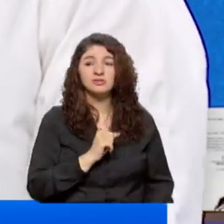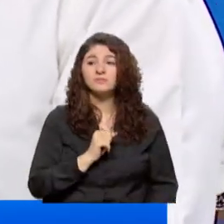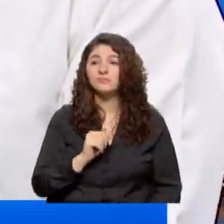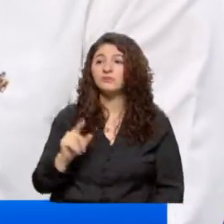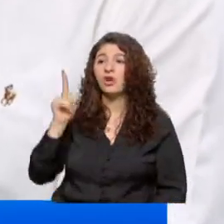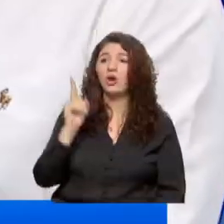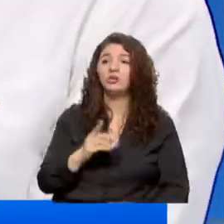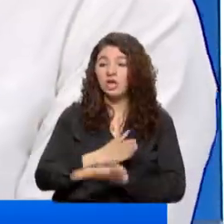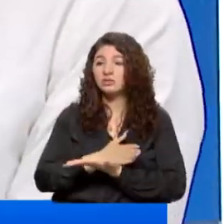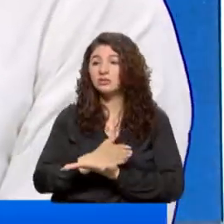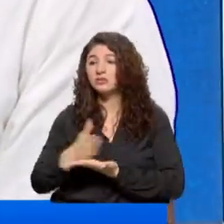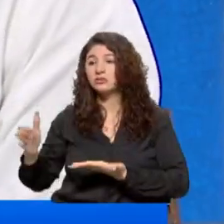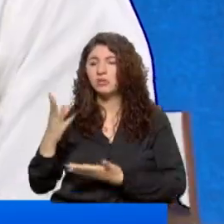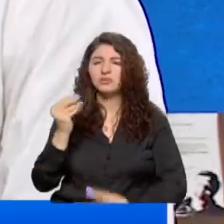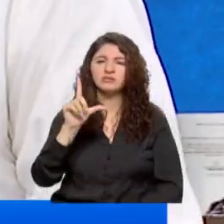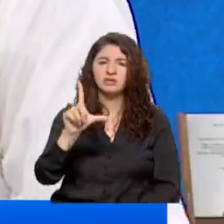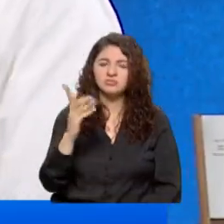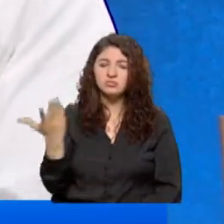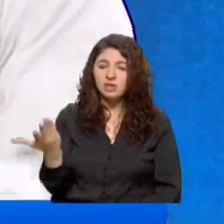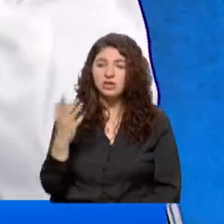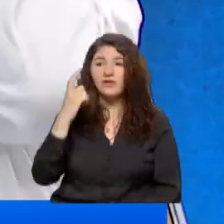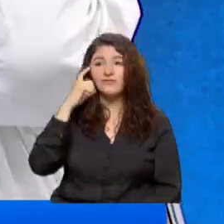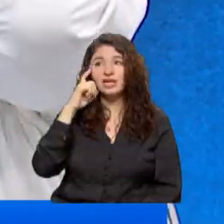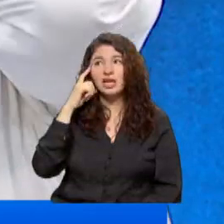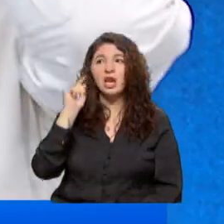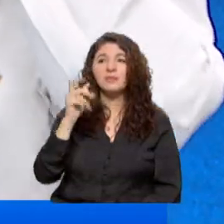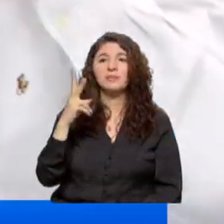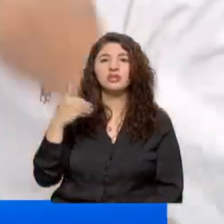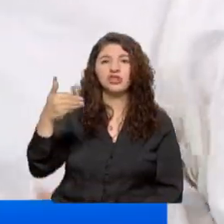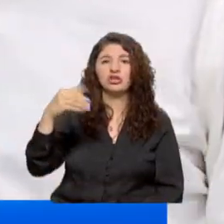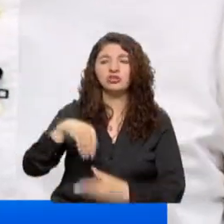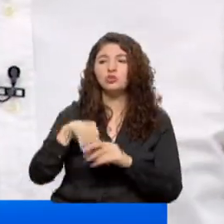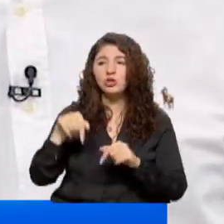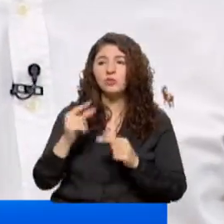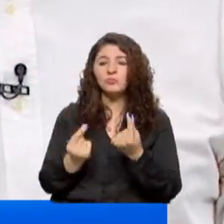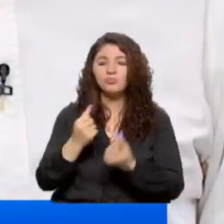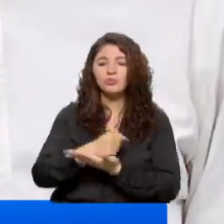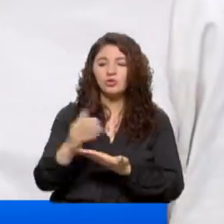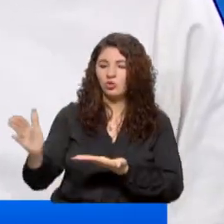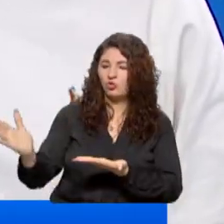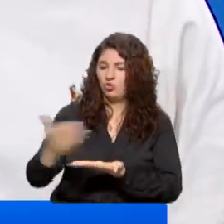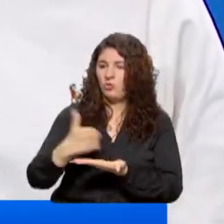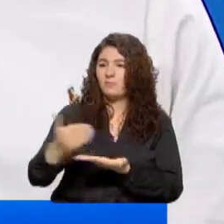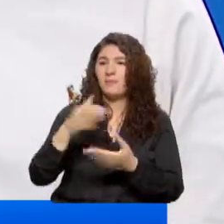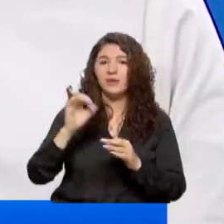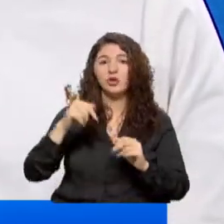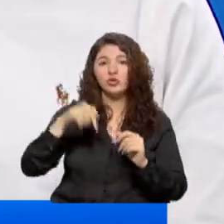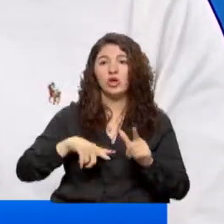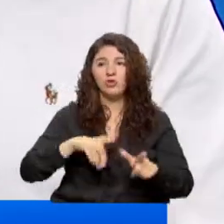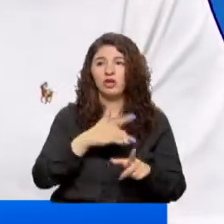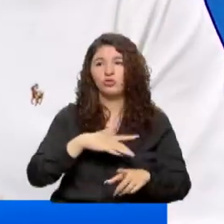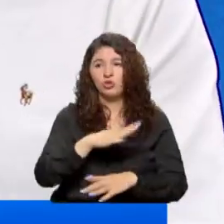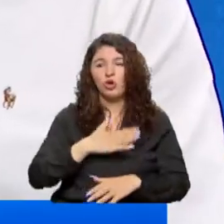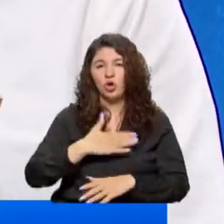önce istikrardan başlamak gerekir yani öngörülebilirlik Bakın şu anda buğday hasadına giriyor artık Güneydoğu Anadolu